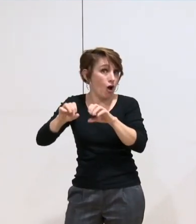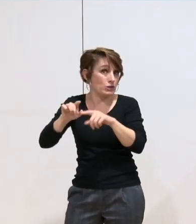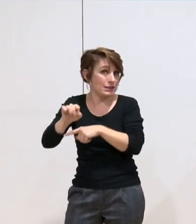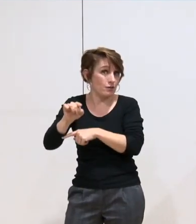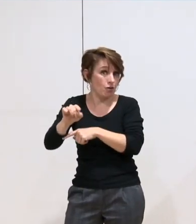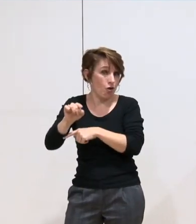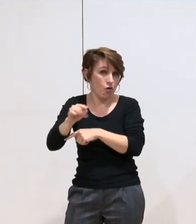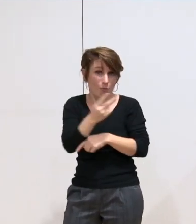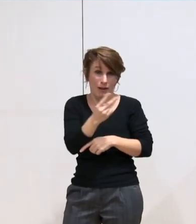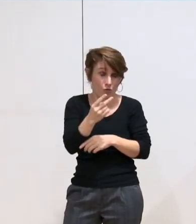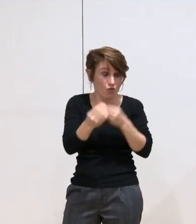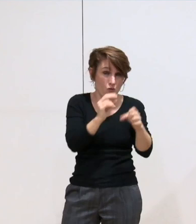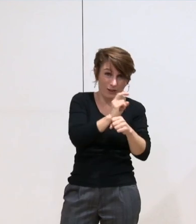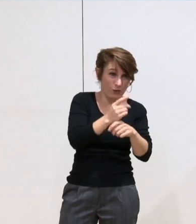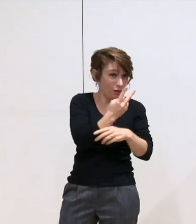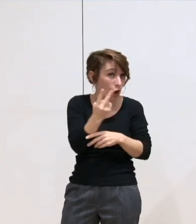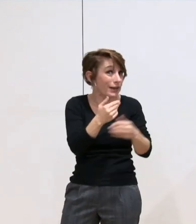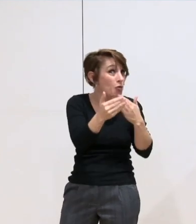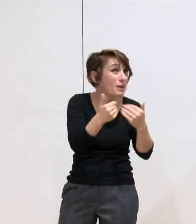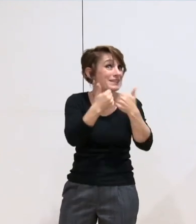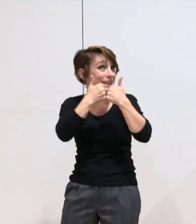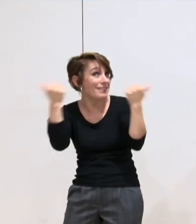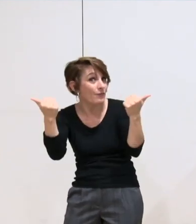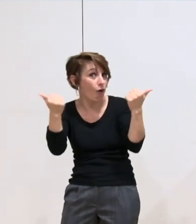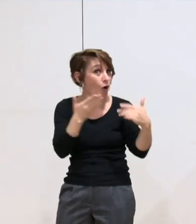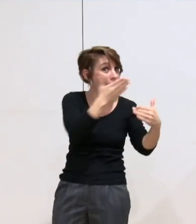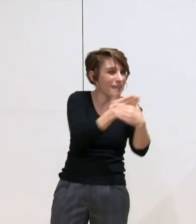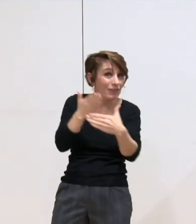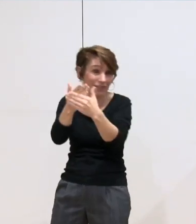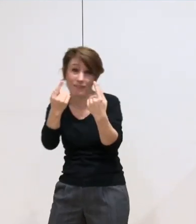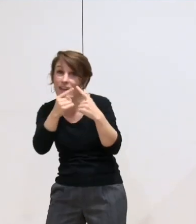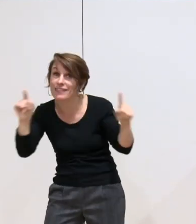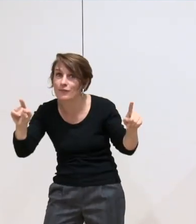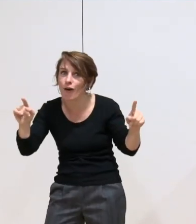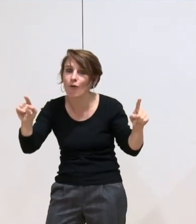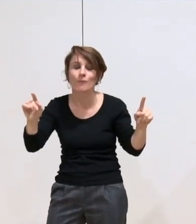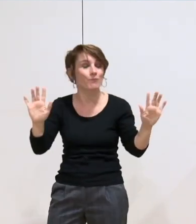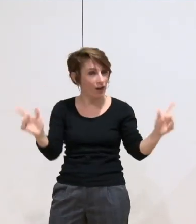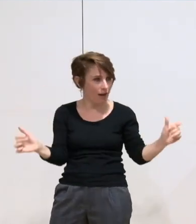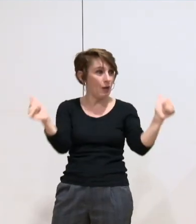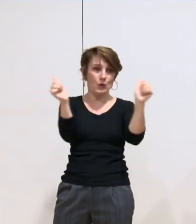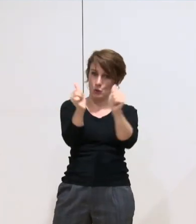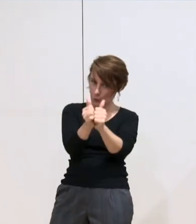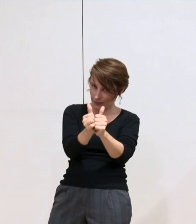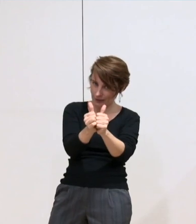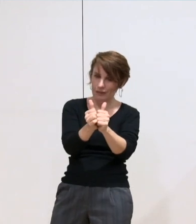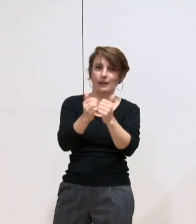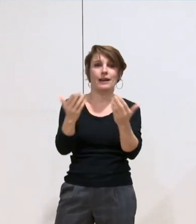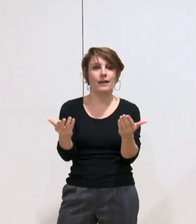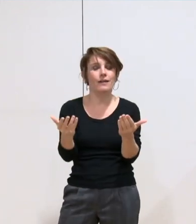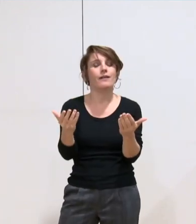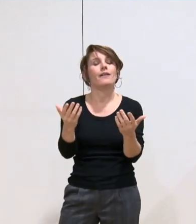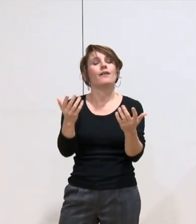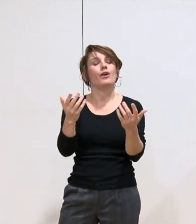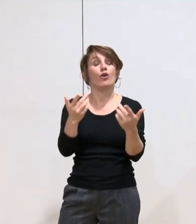pas de la même manière. Donc il y a la constitution au travers d'une personne, d'une mise en mobilisation d'un certain